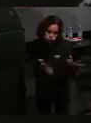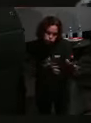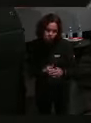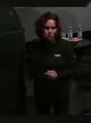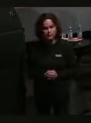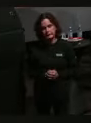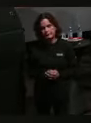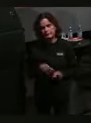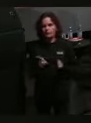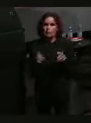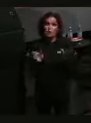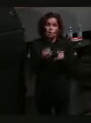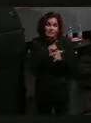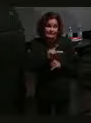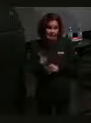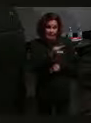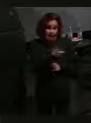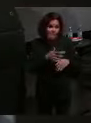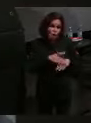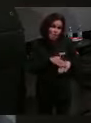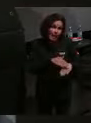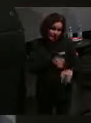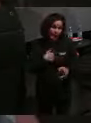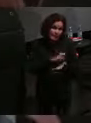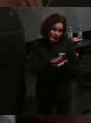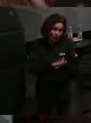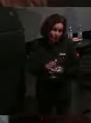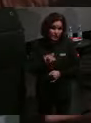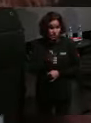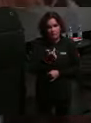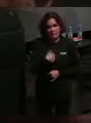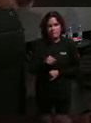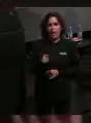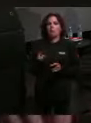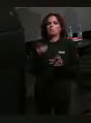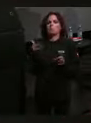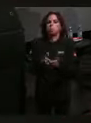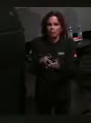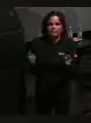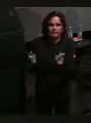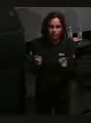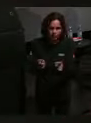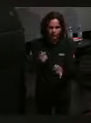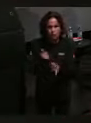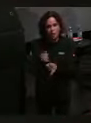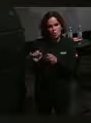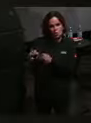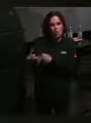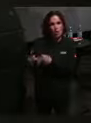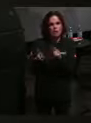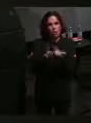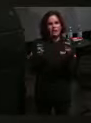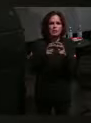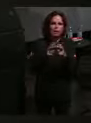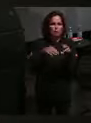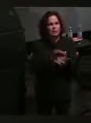fikk litt kort tid på å forberede dere på at vi liksom punkterte hele den debatten. Hvordan unngå kraft? Underskudd.